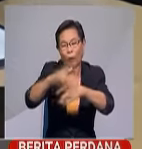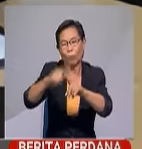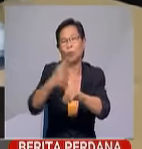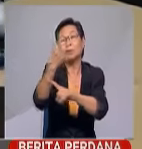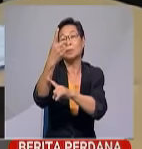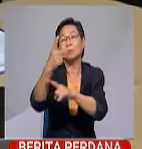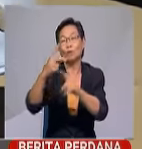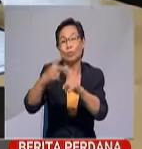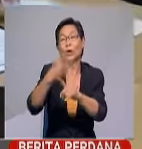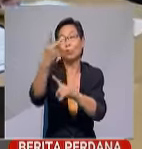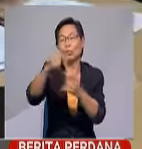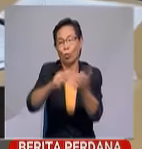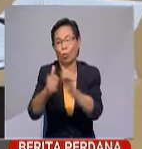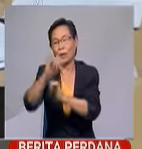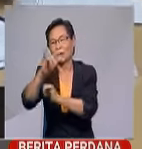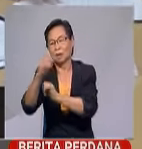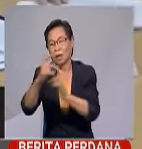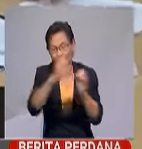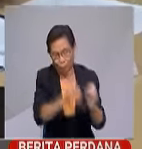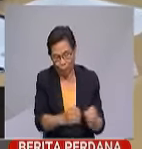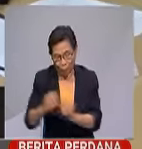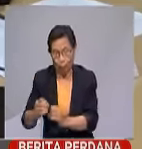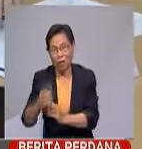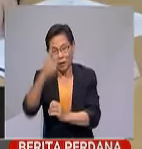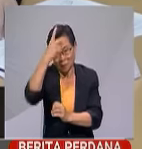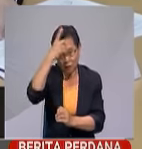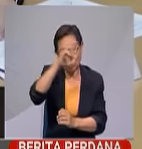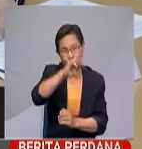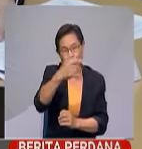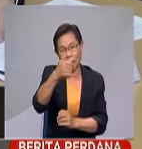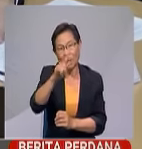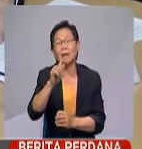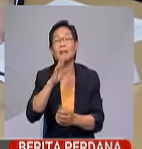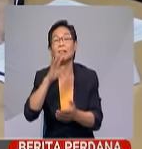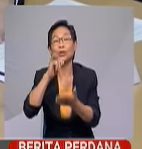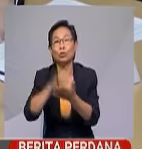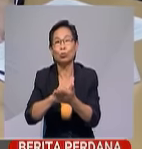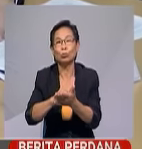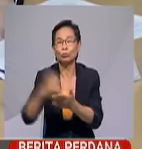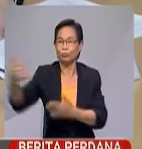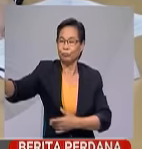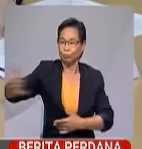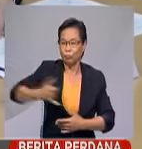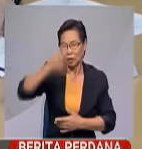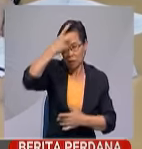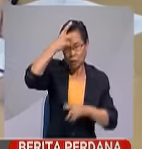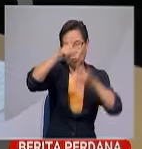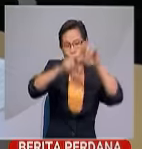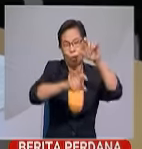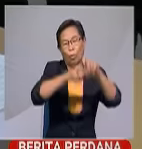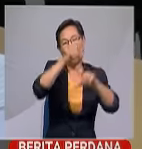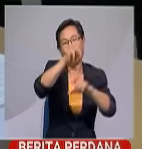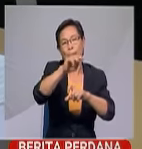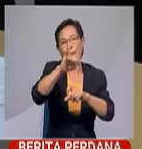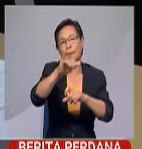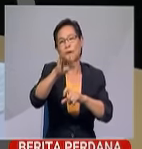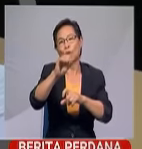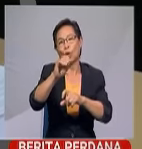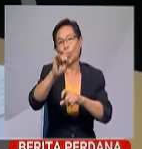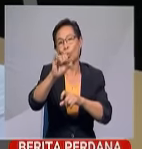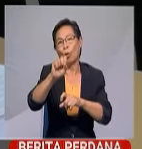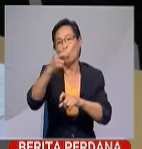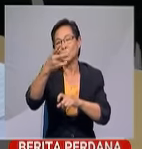nanti oleh Jawatankuasa Penganjur. Dato' Sri Megat bercakap demikian selepas menerima kunjungan Dato' Bandar Miyoshi Jepun